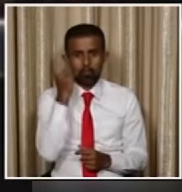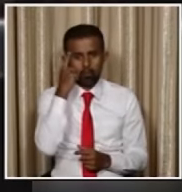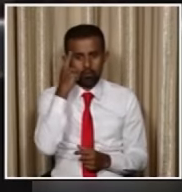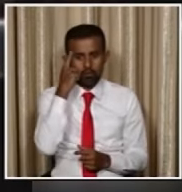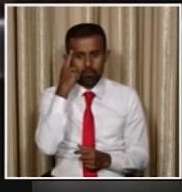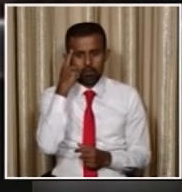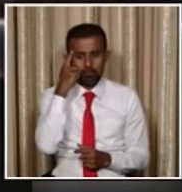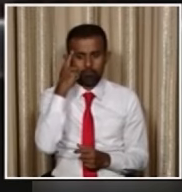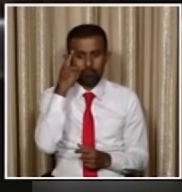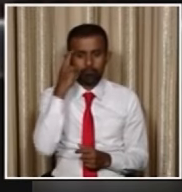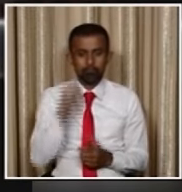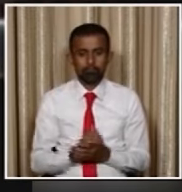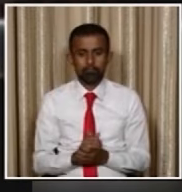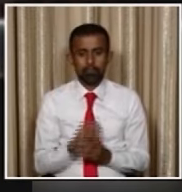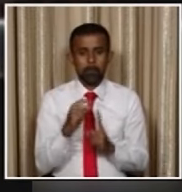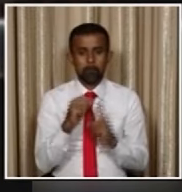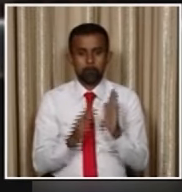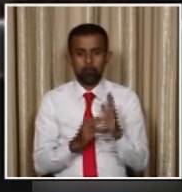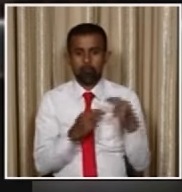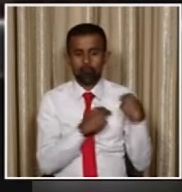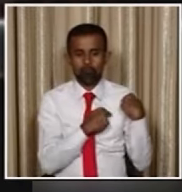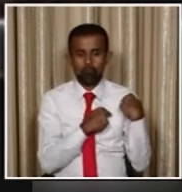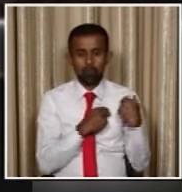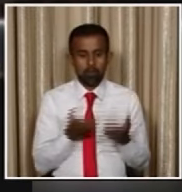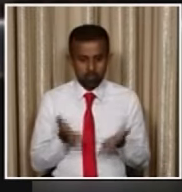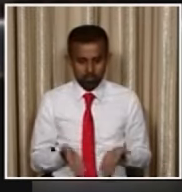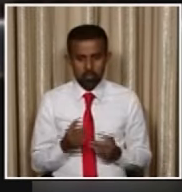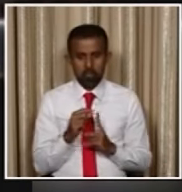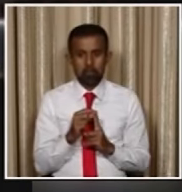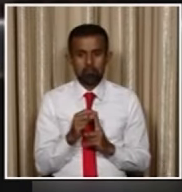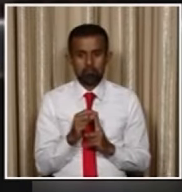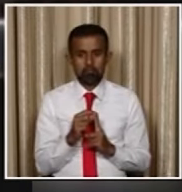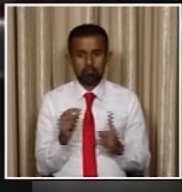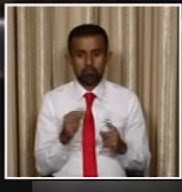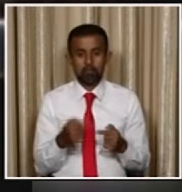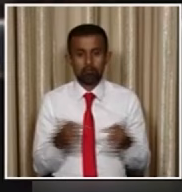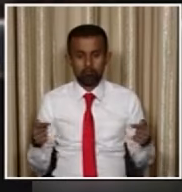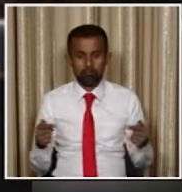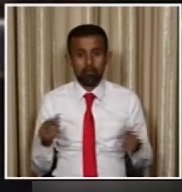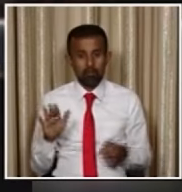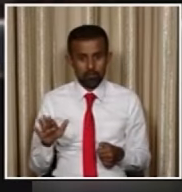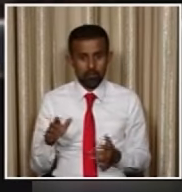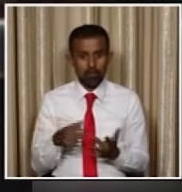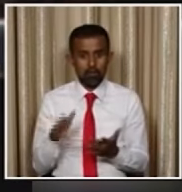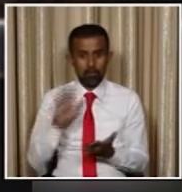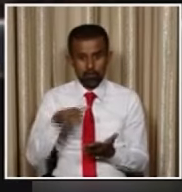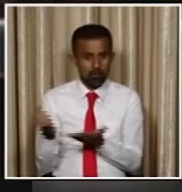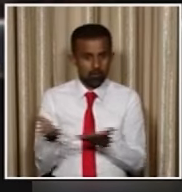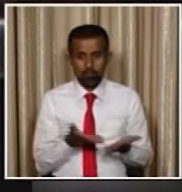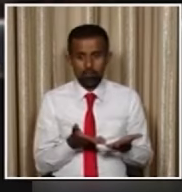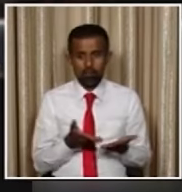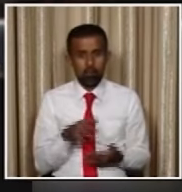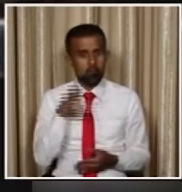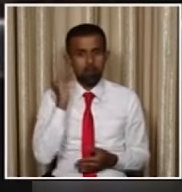මේ අග්‍රාමාත්‍ය ධූරය මේ පාර්ලිමේන්තුව අපි විපක්ෂයක් ඉන්නකොට විපක්ෂයට ආරාධනා කරාම ඒක පිළිගත්තේ